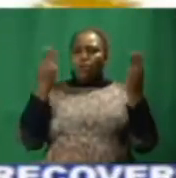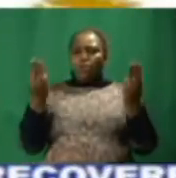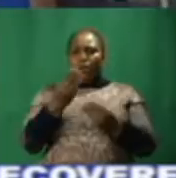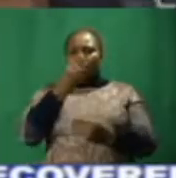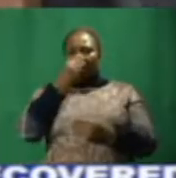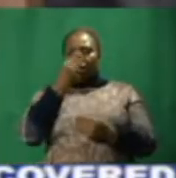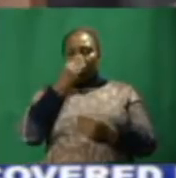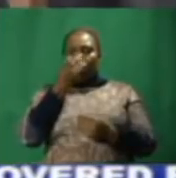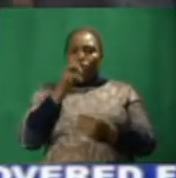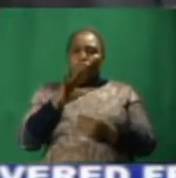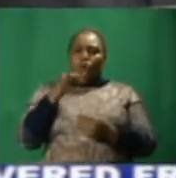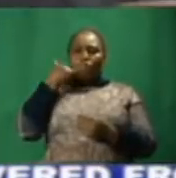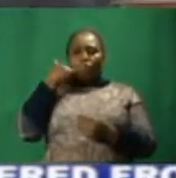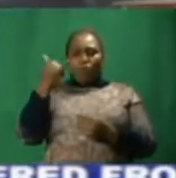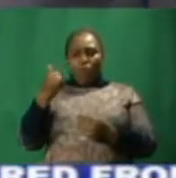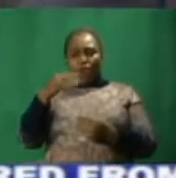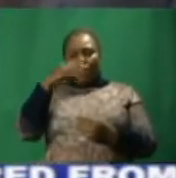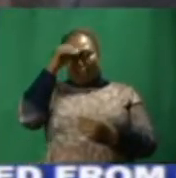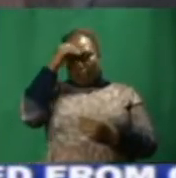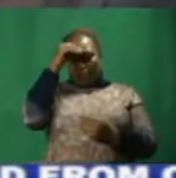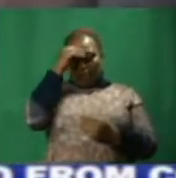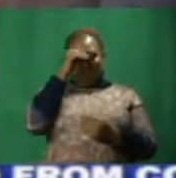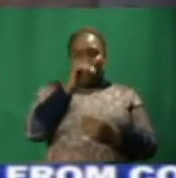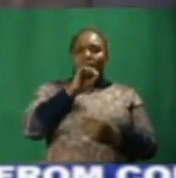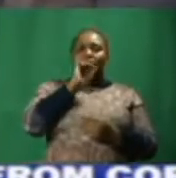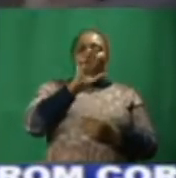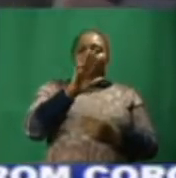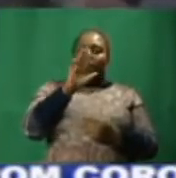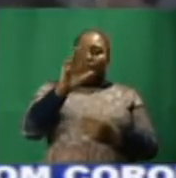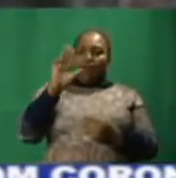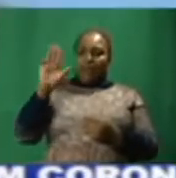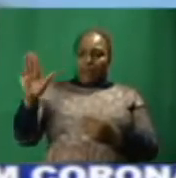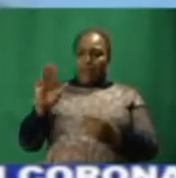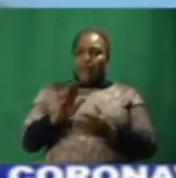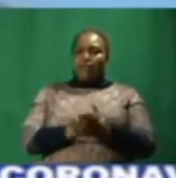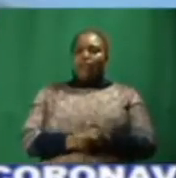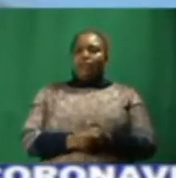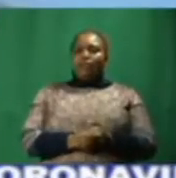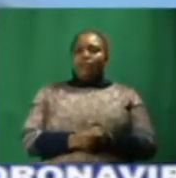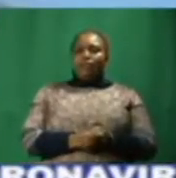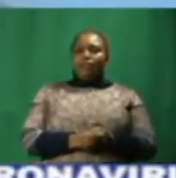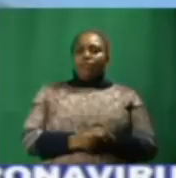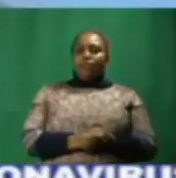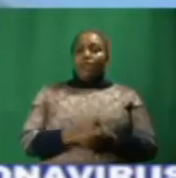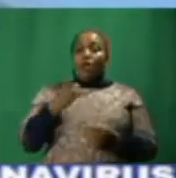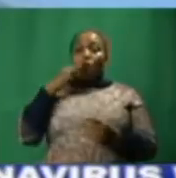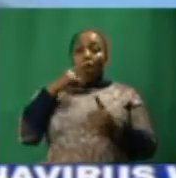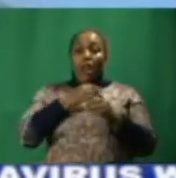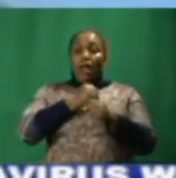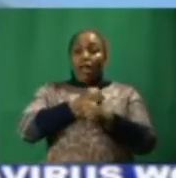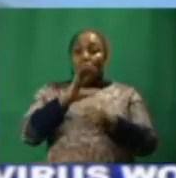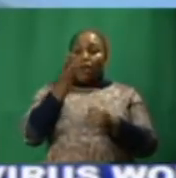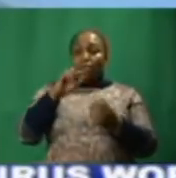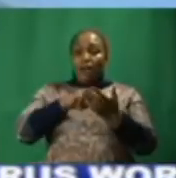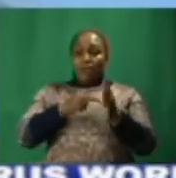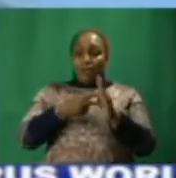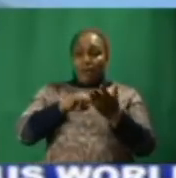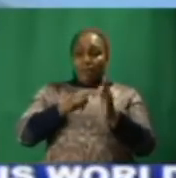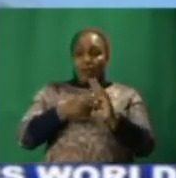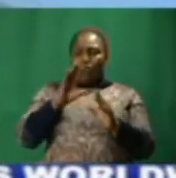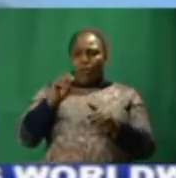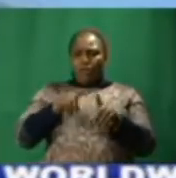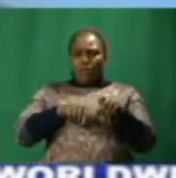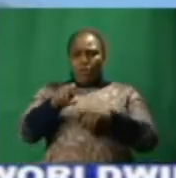sive sitsinze emaphoyisa enombolweni enhlaba mkhosi letsi 999. Ncobile uthi nangabe lenkampani ihlela kuba